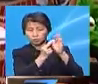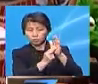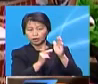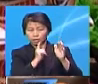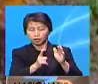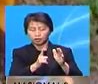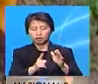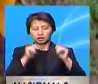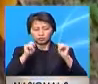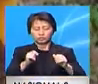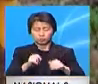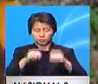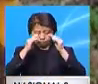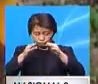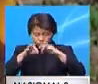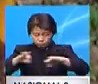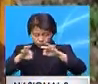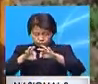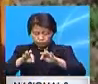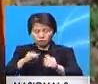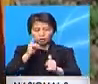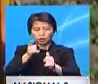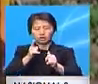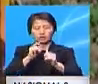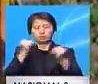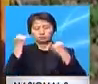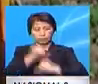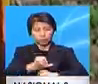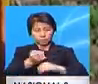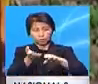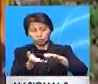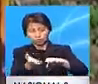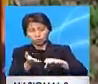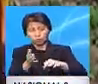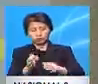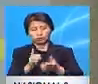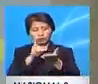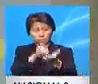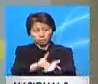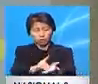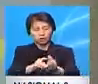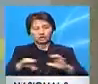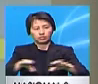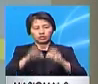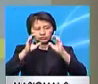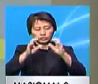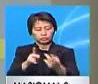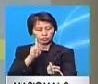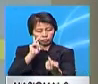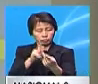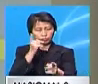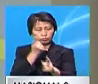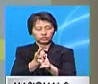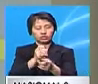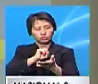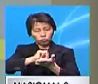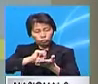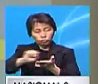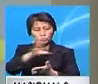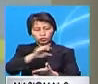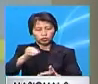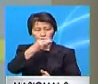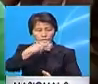tidak langsung menekankan aspek ibadah korban dan akikah yang dilakukan secara sempurna, suci